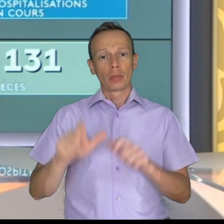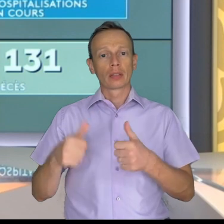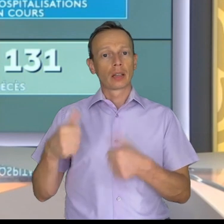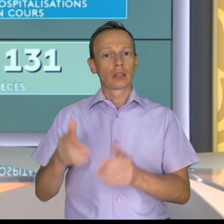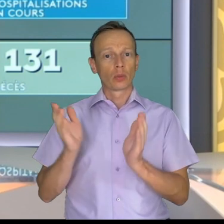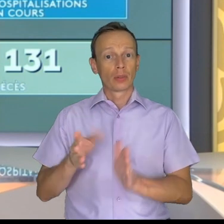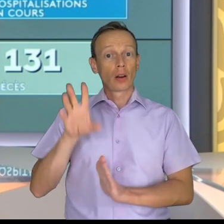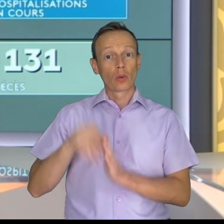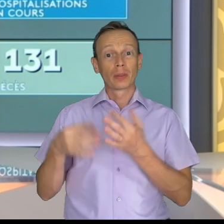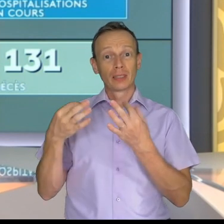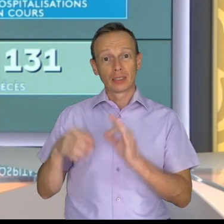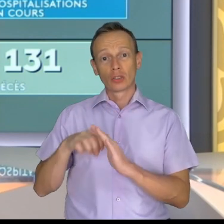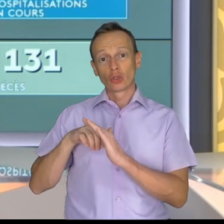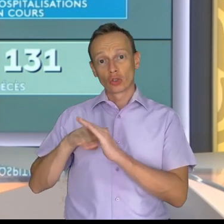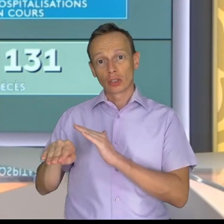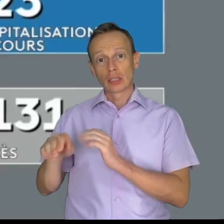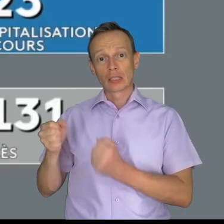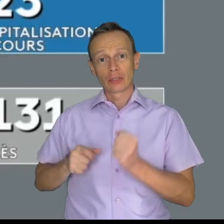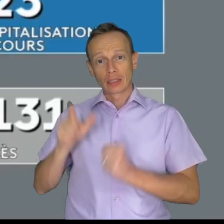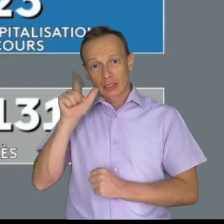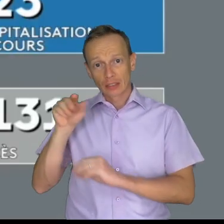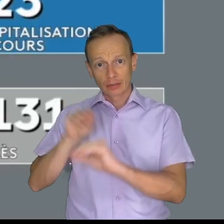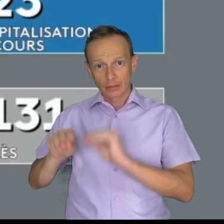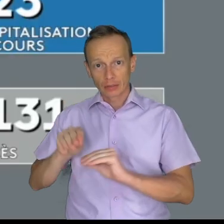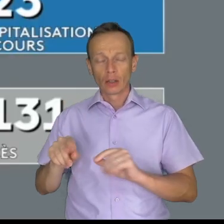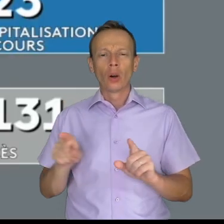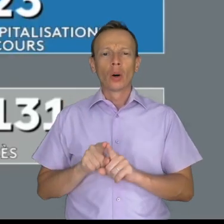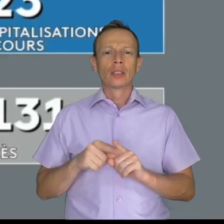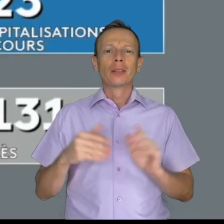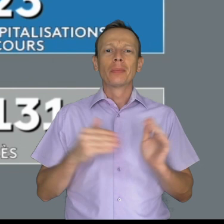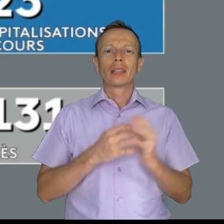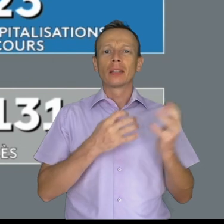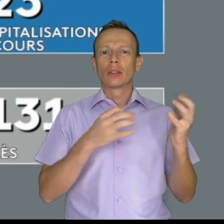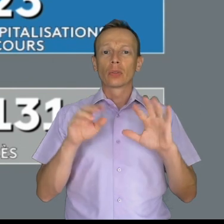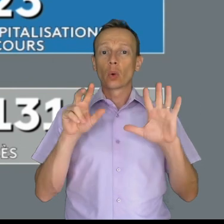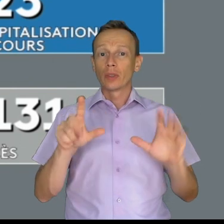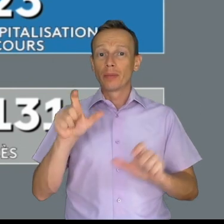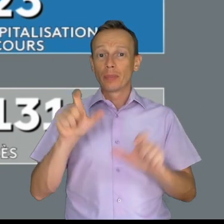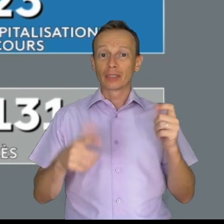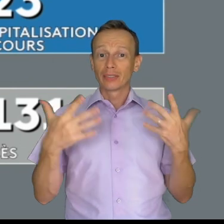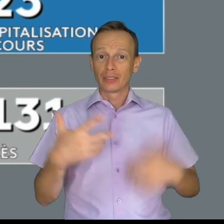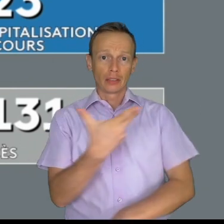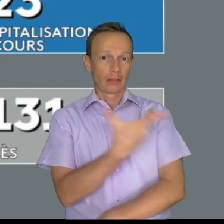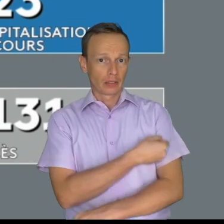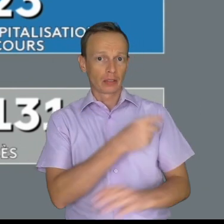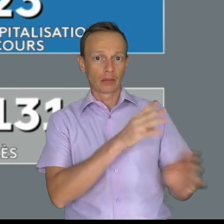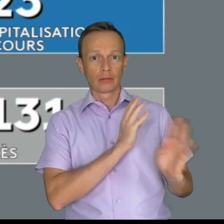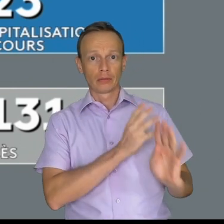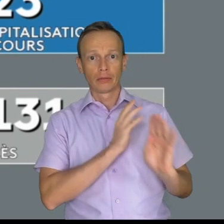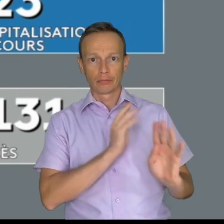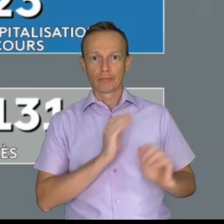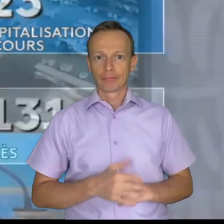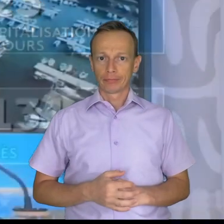sont toujours hospitalisées, dont 10 en réanimation. Les vaccinations s'intensifient. 1908 personnes ont reçu